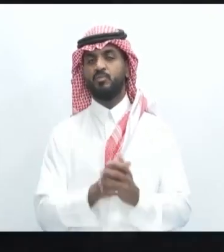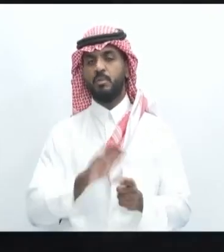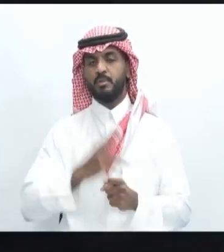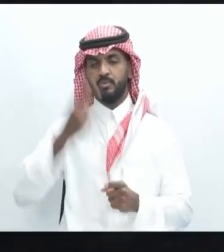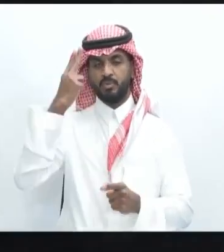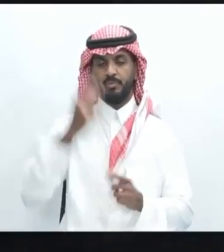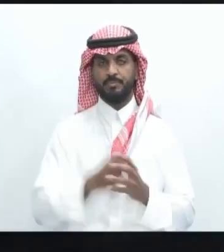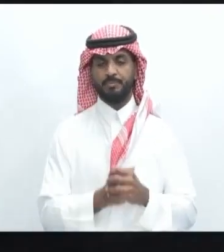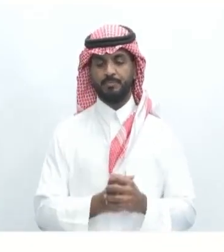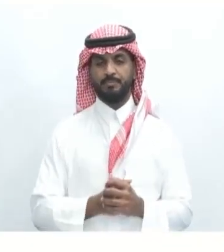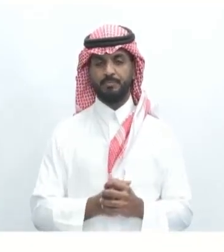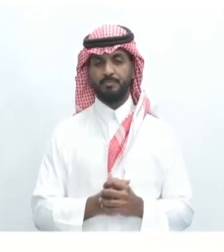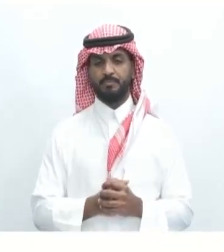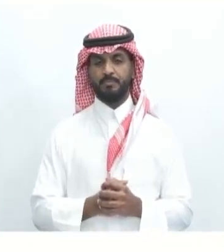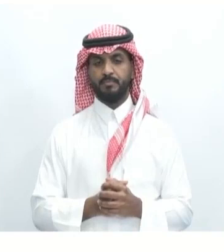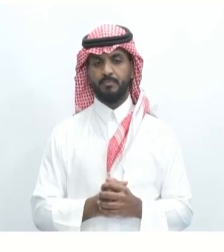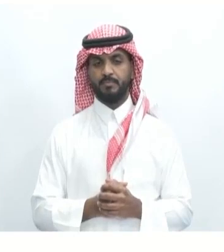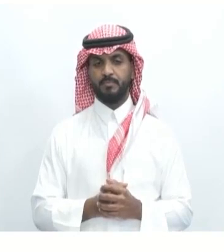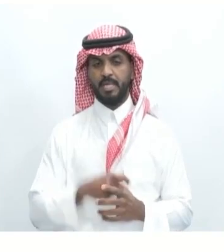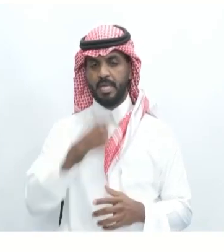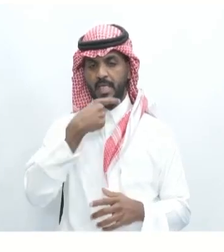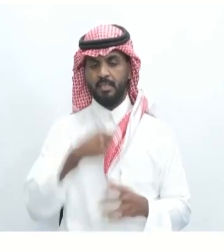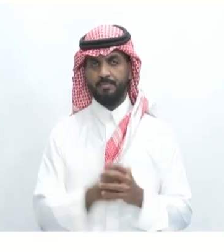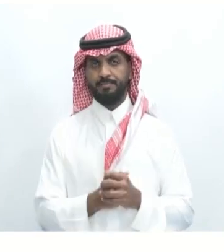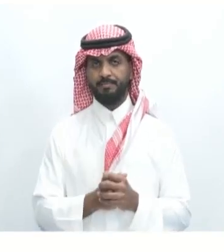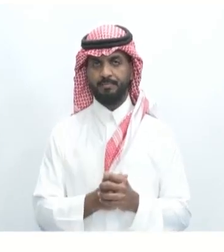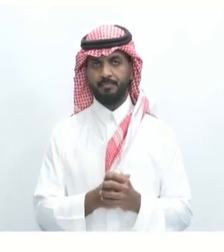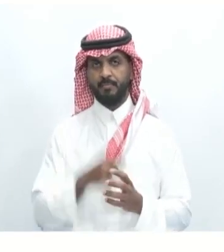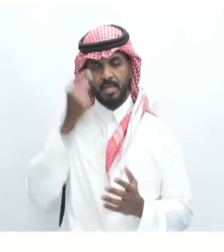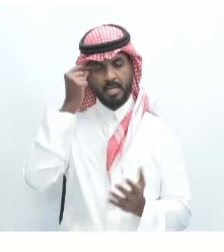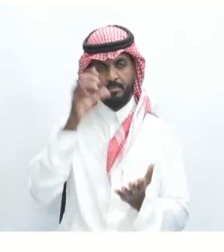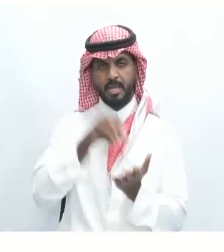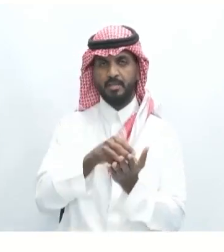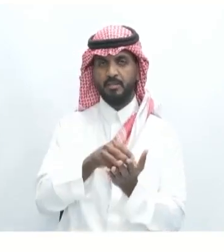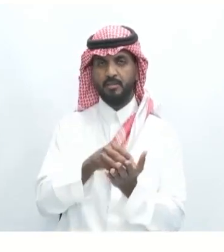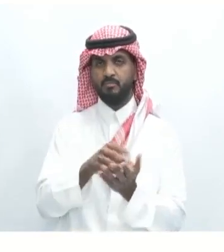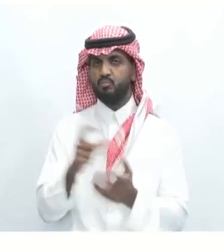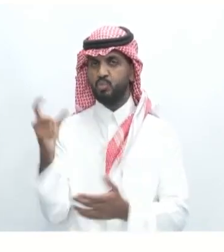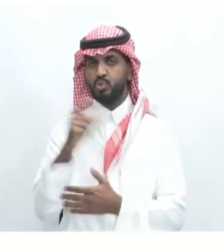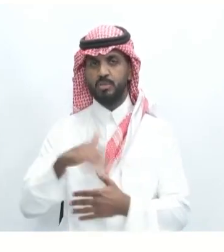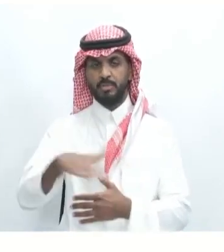السعوديه فنقول الرياض قبله